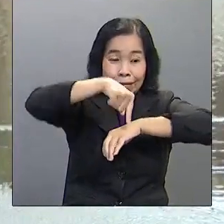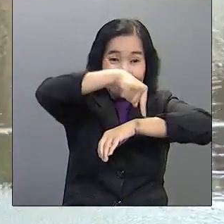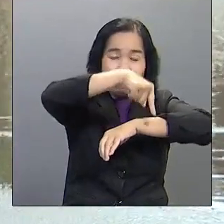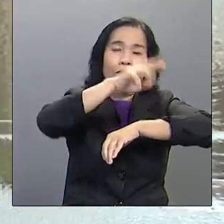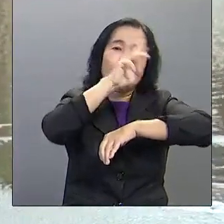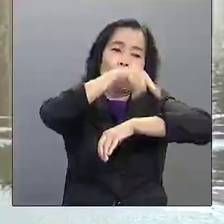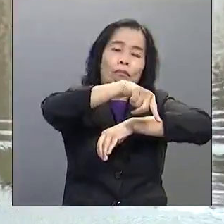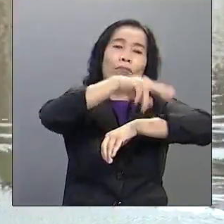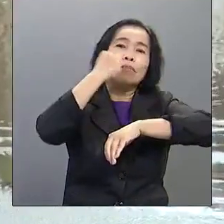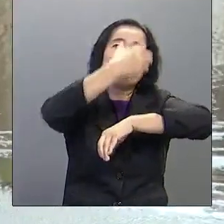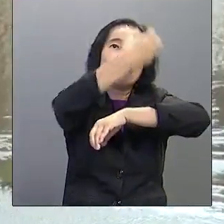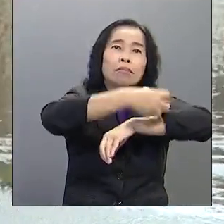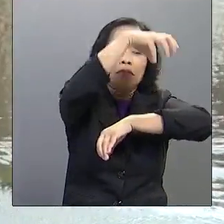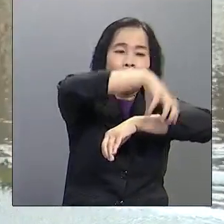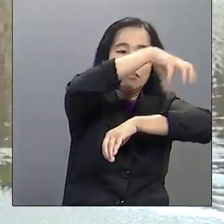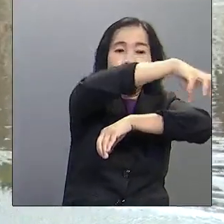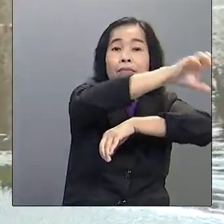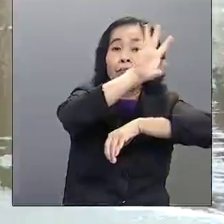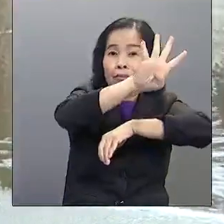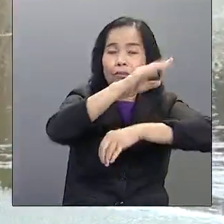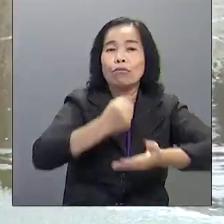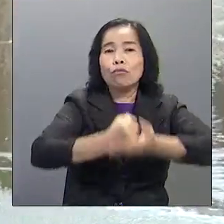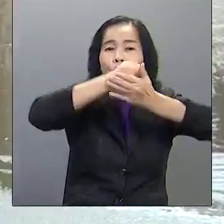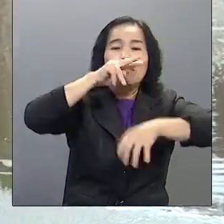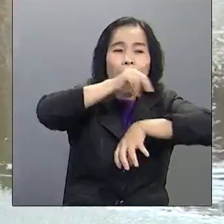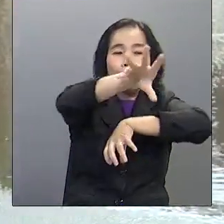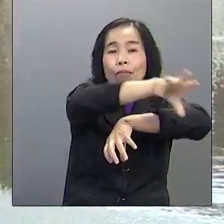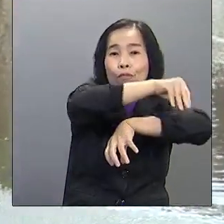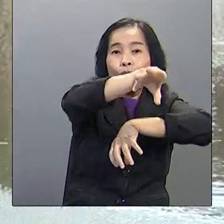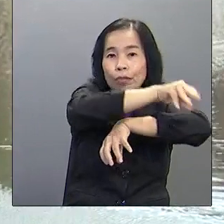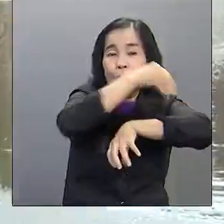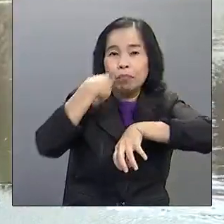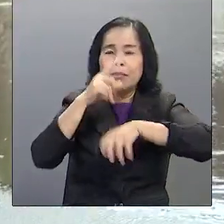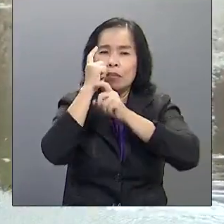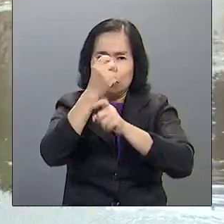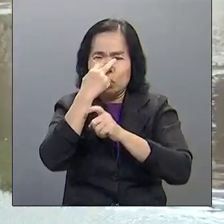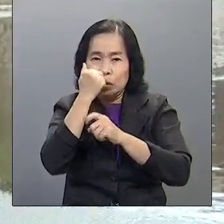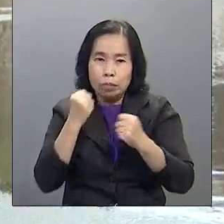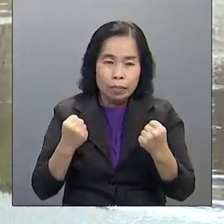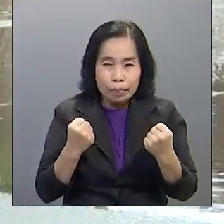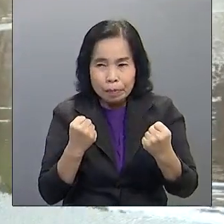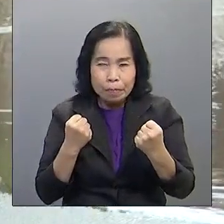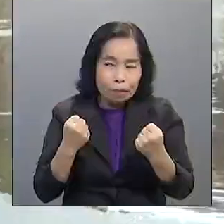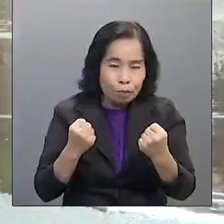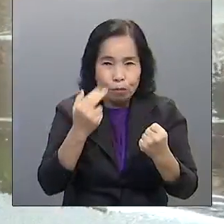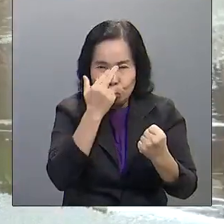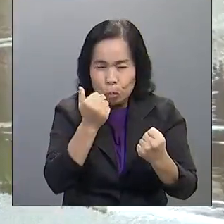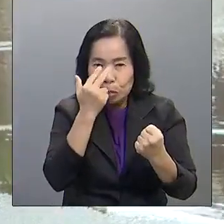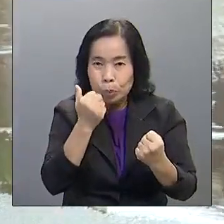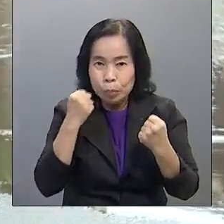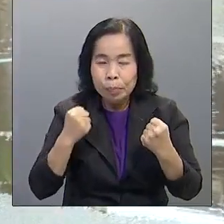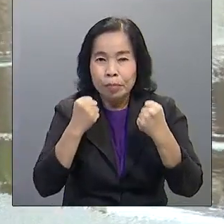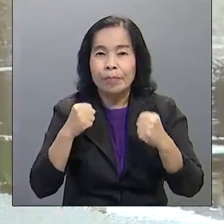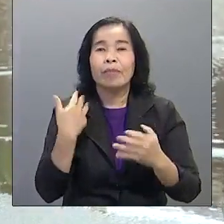หละค่ะที่มีเครื่องสูบน้ำทั้งหมด4ตัวเพราะฉะนั้นคนที่จะใช้เส้นทางนี้ก็ต้องประเมินสถานการณ์กันในช่วงโมงถัดๆไปด้วยนะคะ